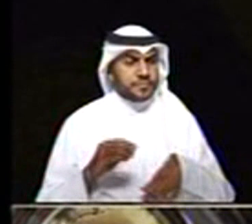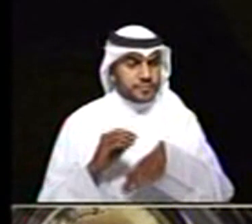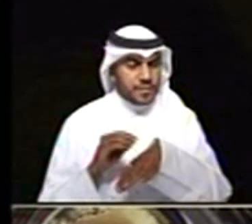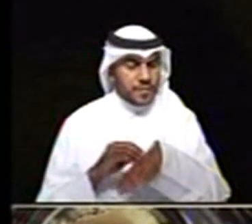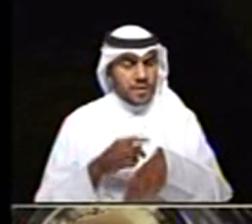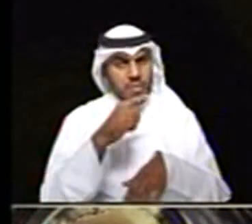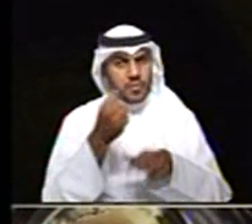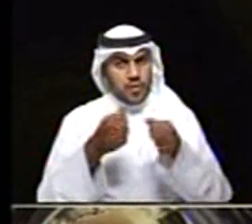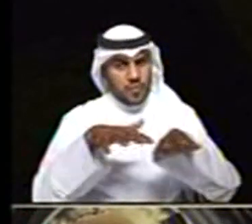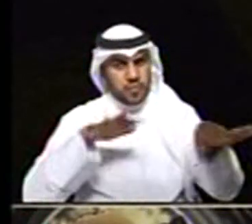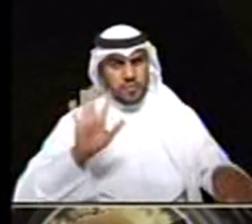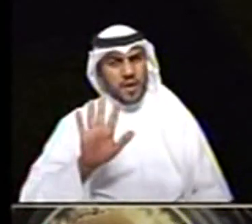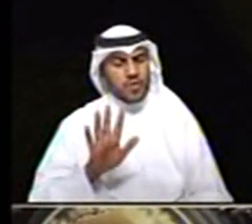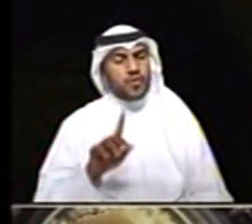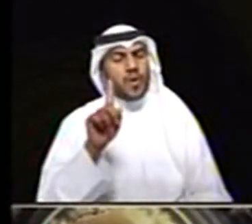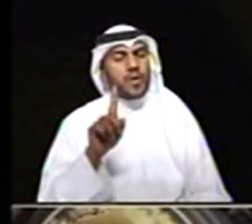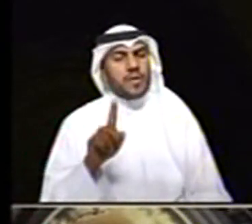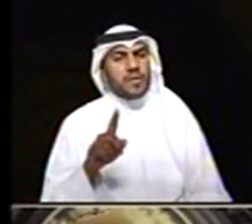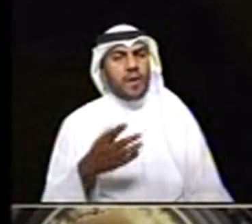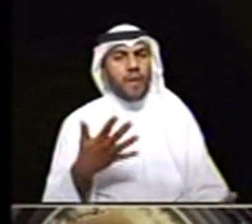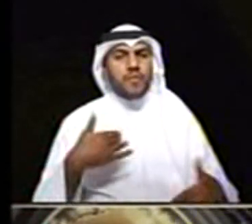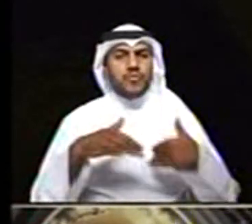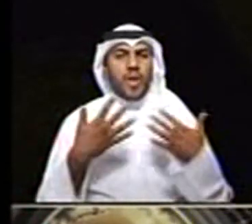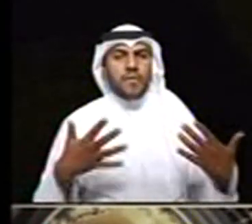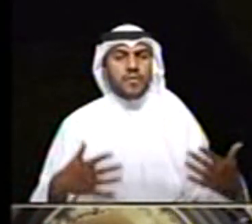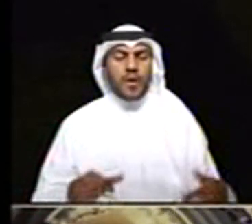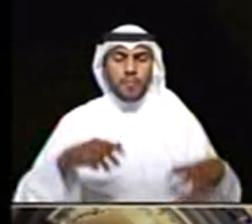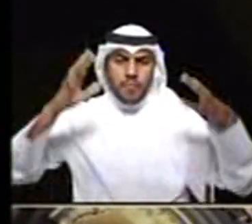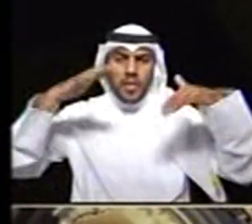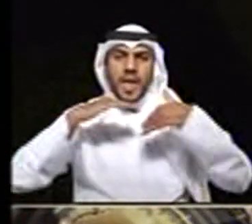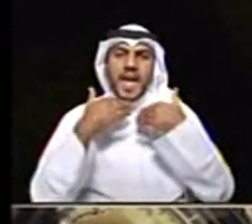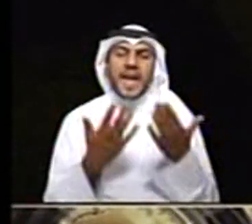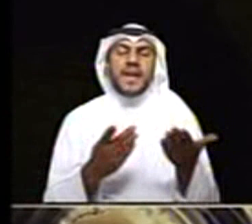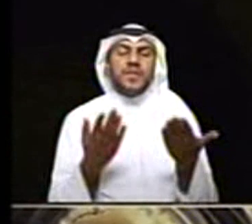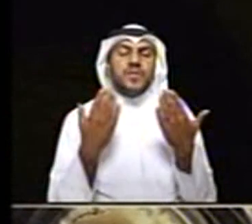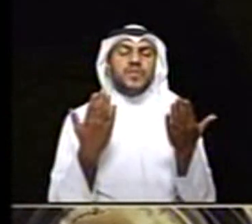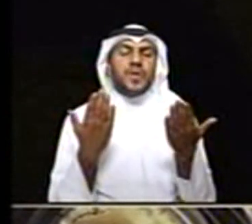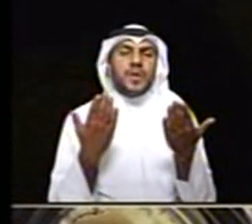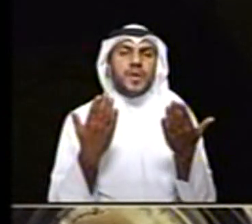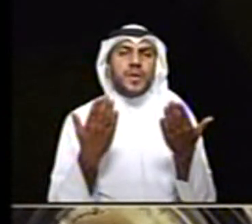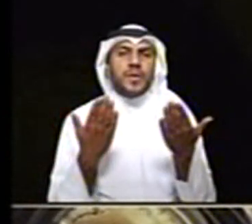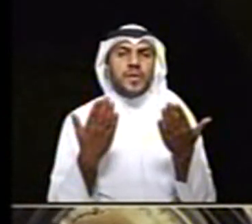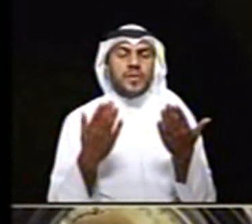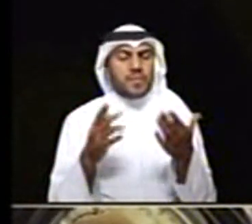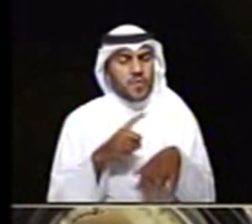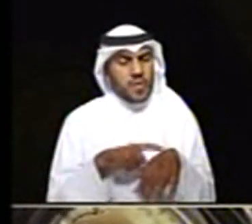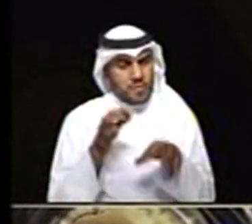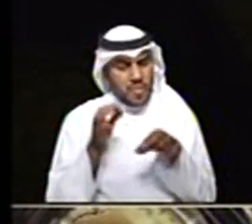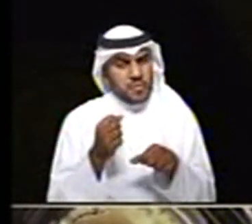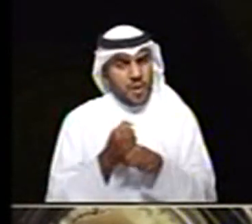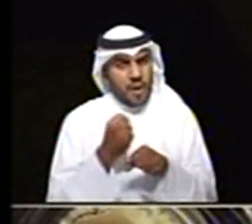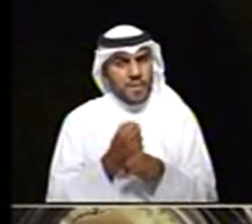الشوارع زحمة، نتمنى ان لما تصير أمطار كثيرة الكل يعني يلتزم بهذا حتى